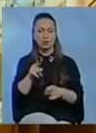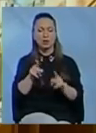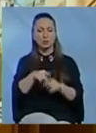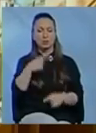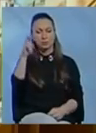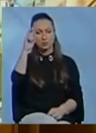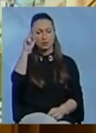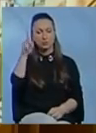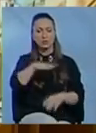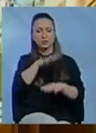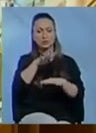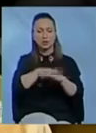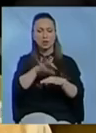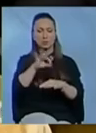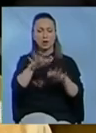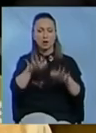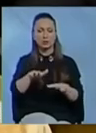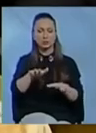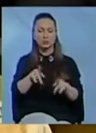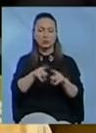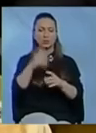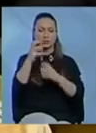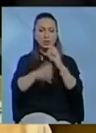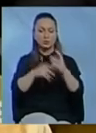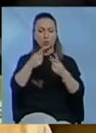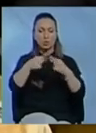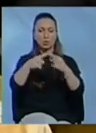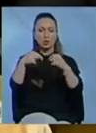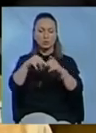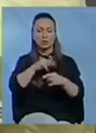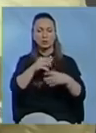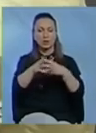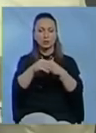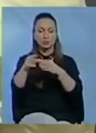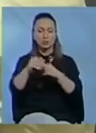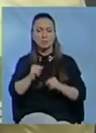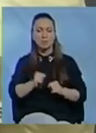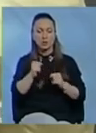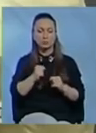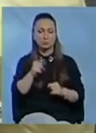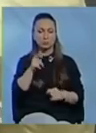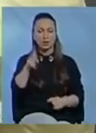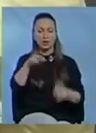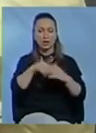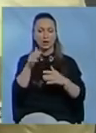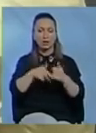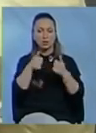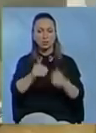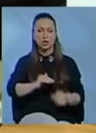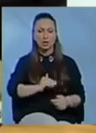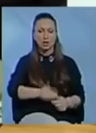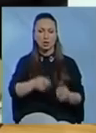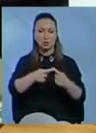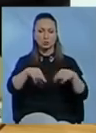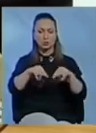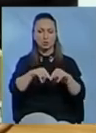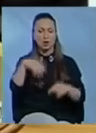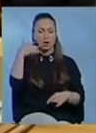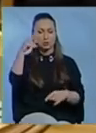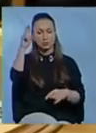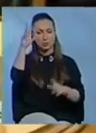თქმით, მთავრობა საბანკო სექტორთან და ადგილობრივ თუ საერთაშორისო ორგანიზაციებთან თანამშრომლობით მაქსიმალურად შეეცდება ხელი შეუწყოს კერძო სექტორს.